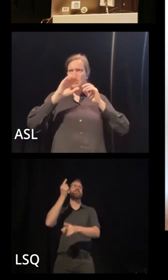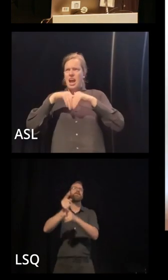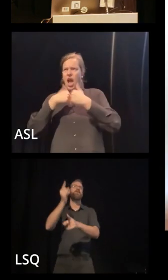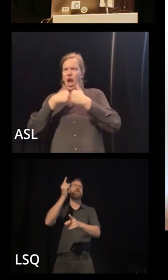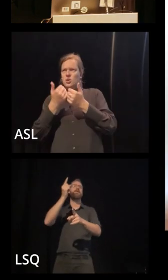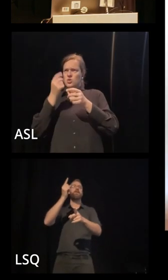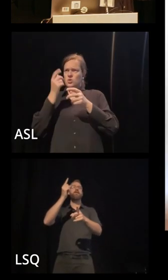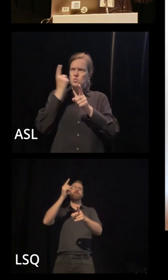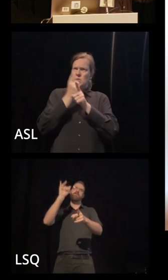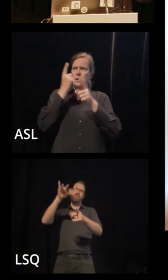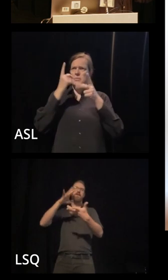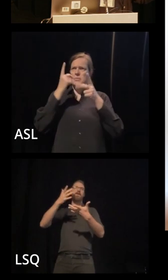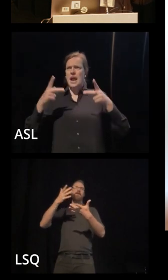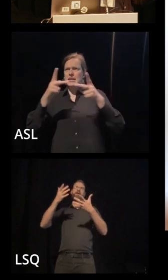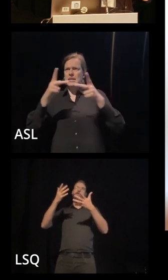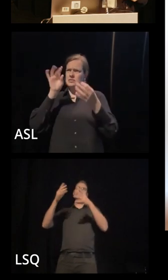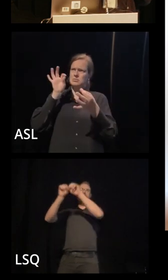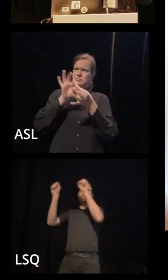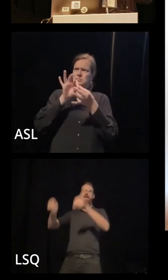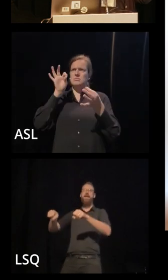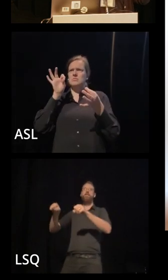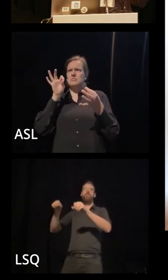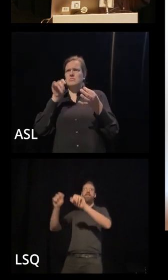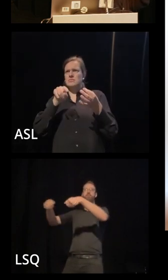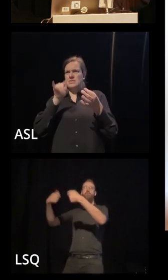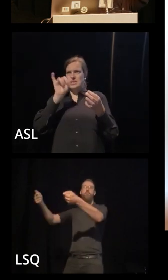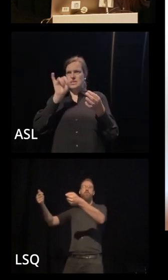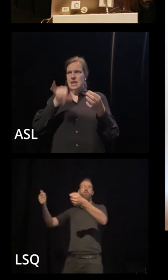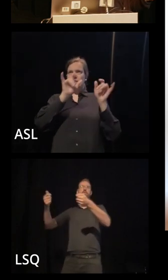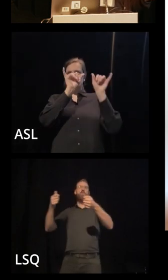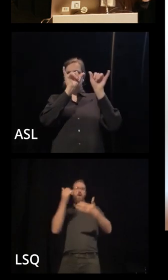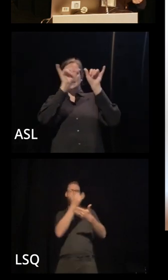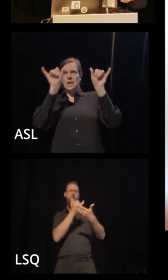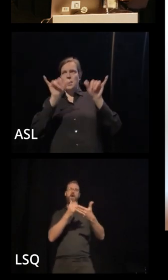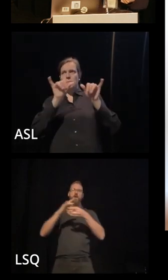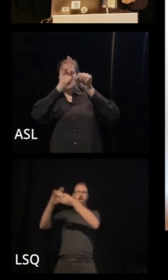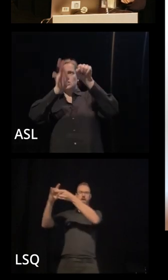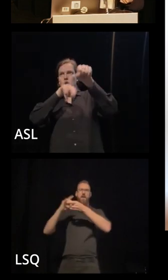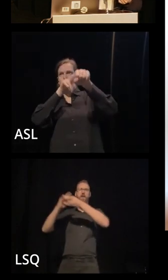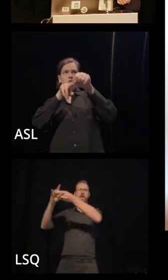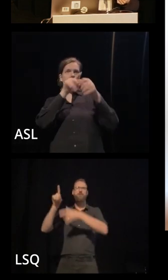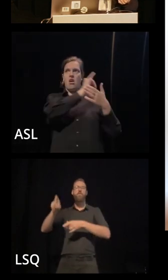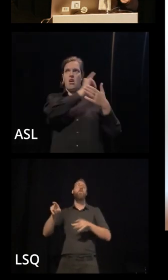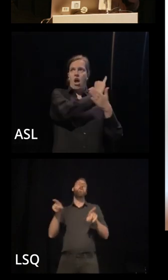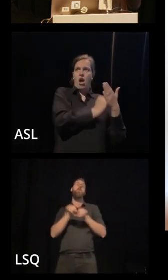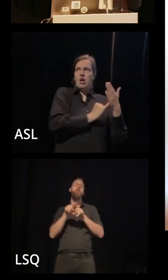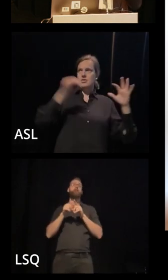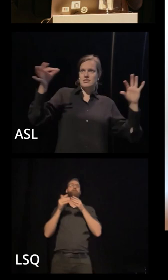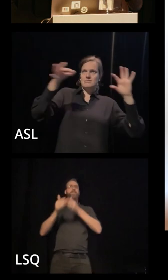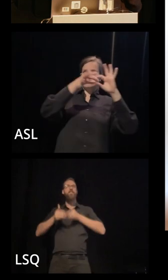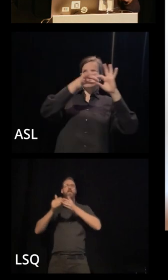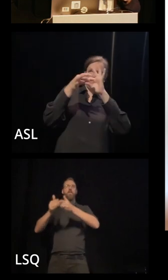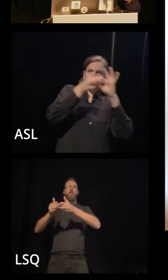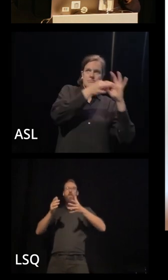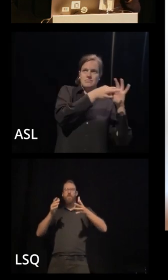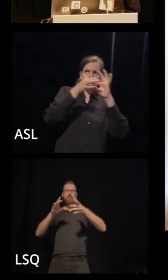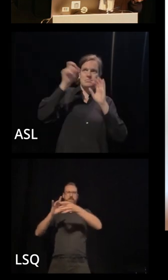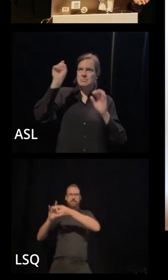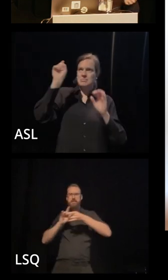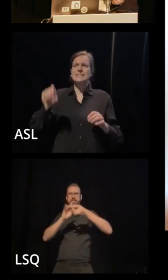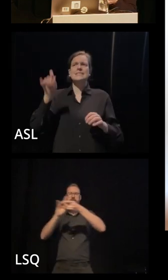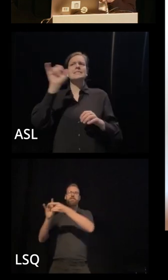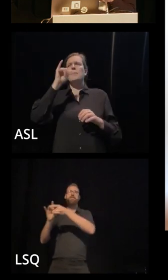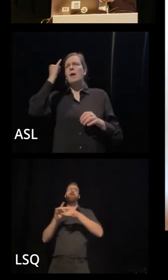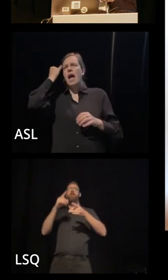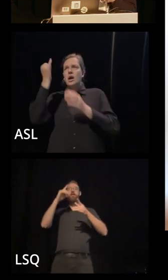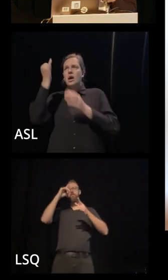marée de connaissances exceptionnelles, mais également tout un univers visuel référentiel qui m'a permis de